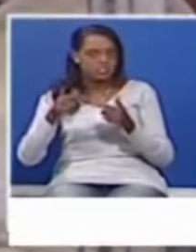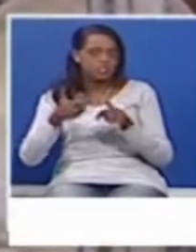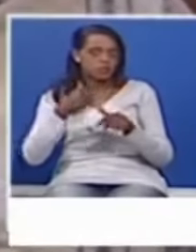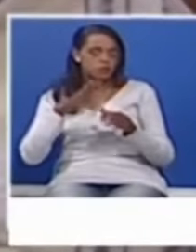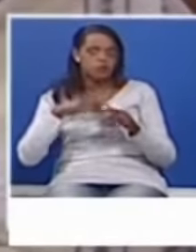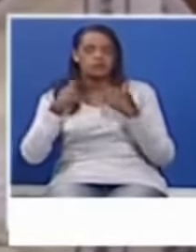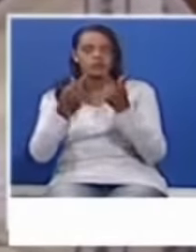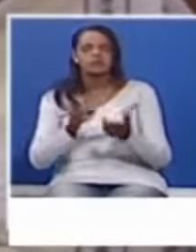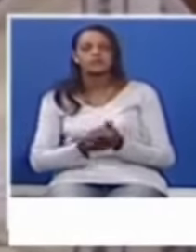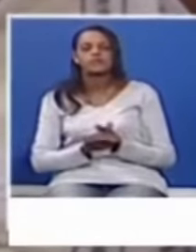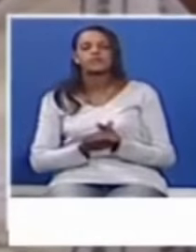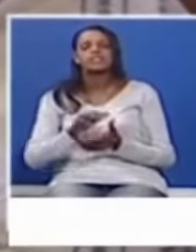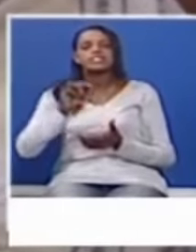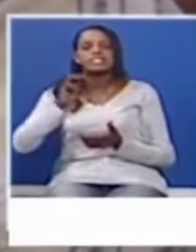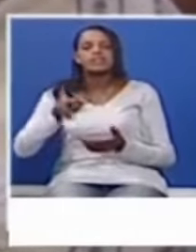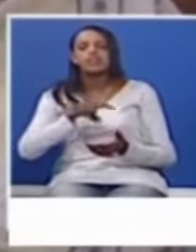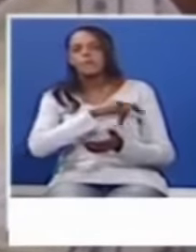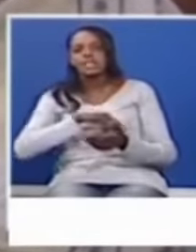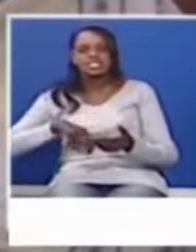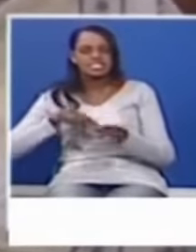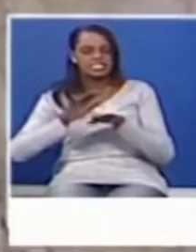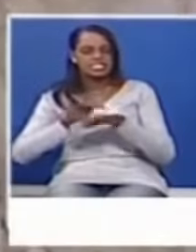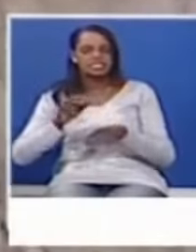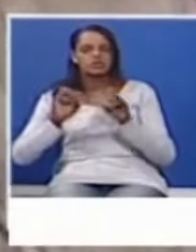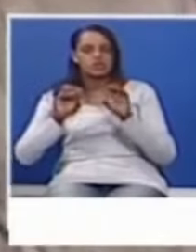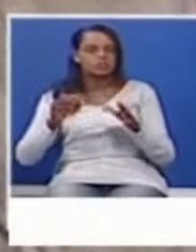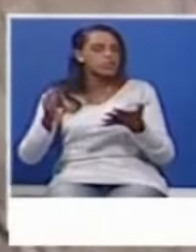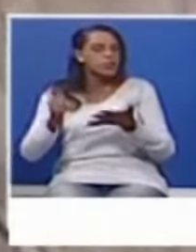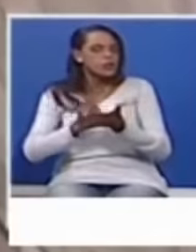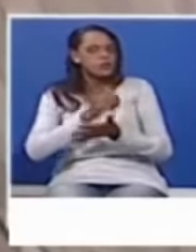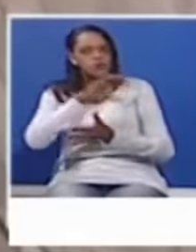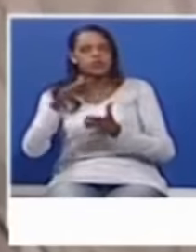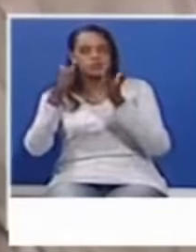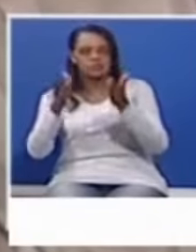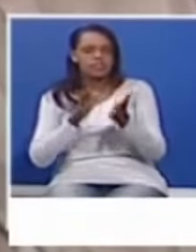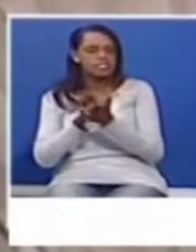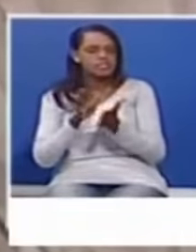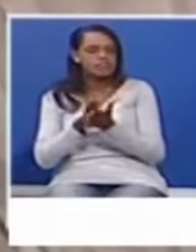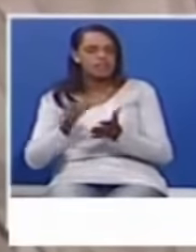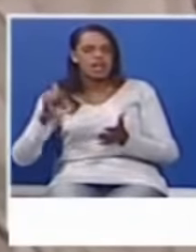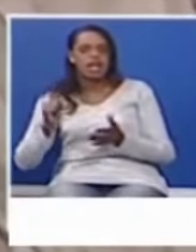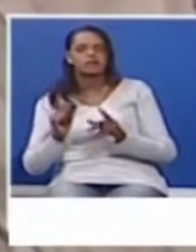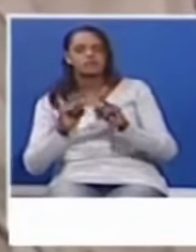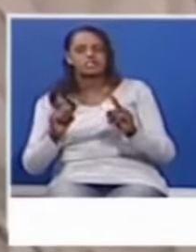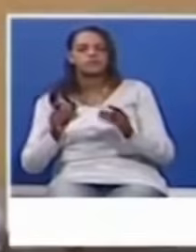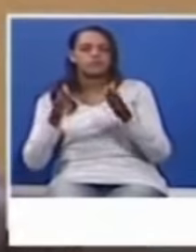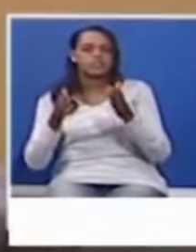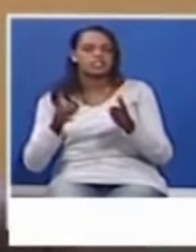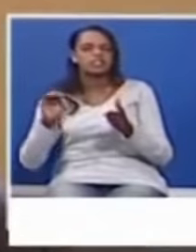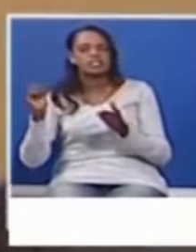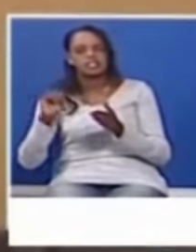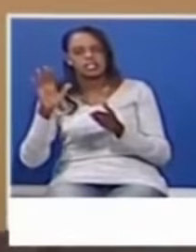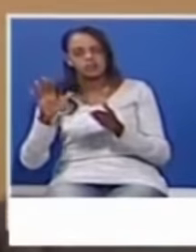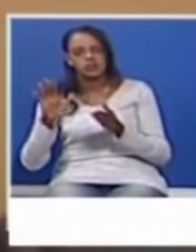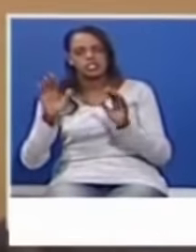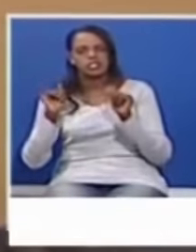ምዃኑ ኣፍሊጡ። ጨንፈር ሚኒስትር ጥዕና ዝከድ ወፍሪ ክታበት ንምዕዋት ኩሉ ምቅርራባት ኣፃፊፉ ዓቕሚ ሰብ ወዲቡ 95 ሚእታዊ